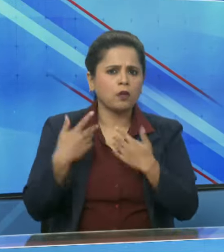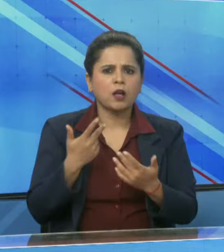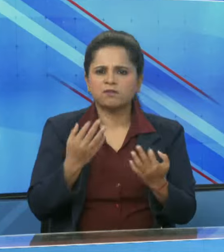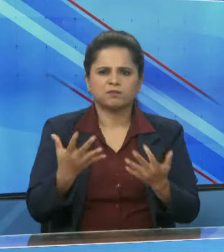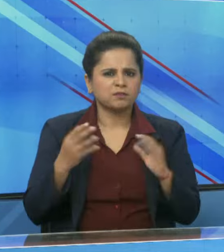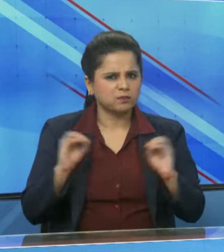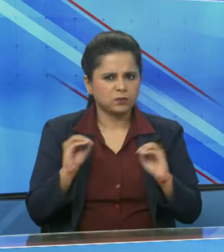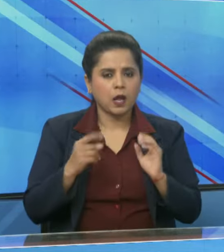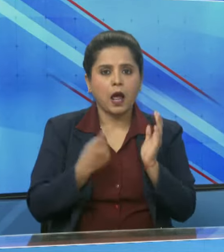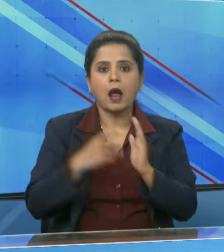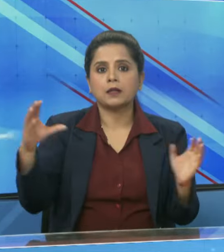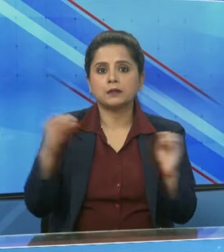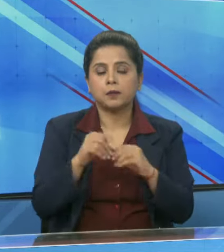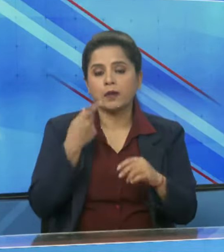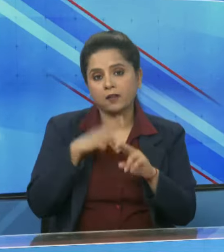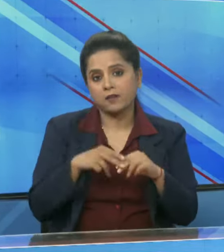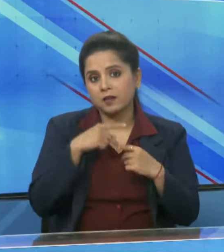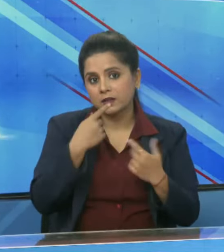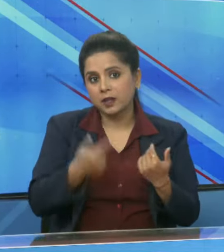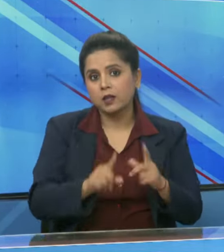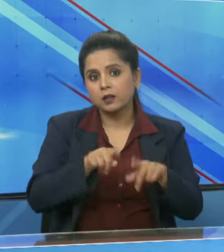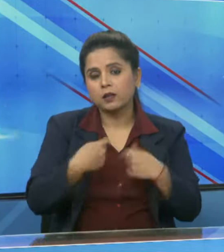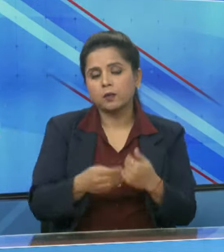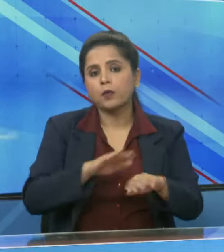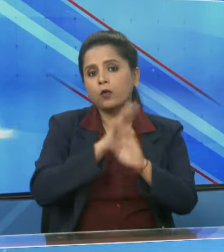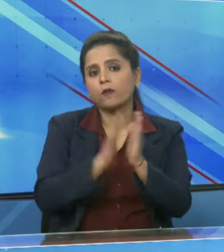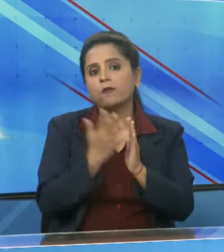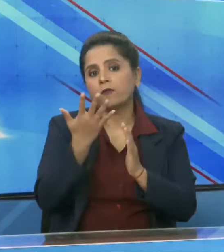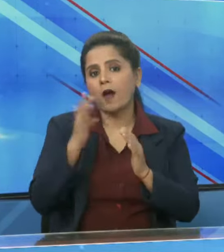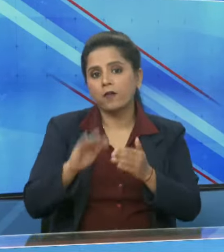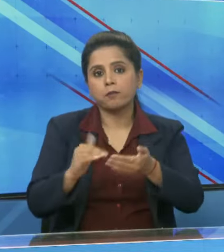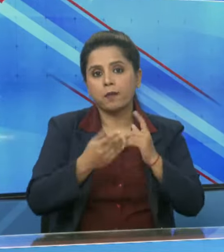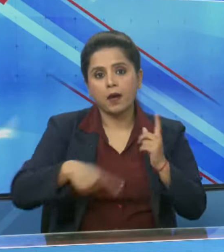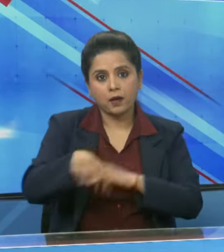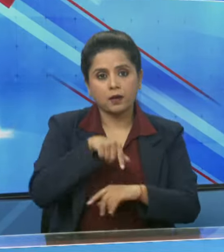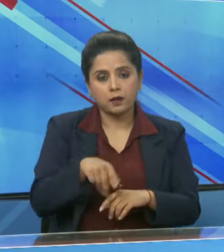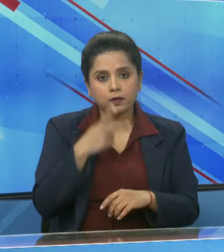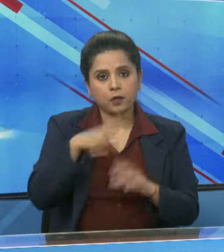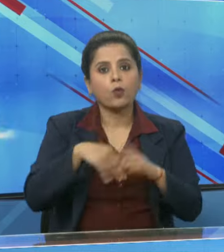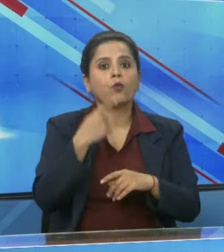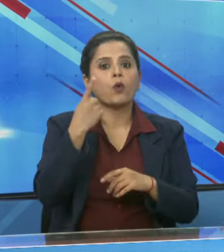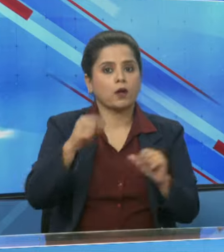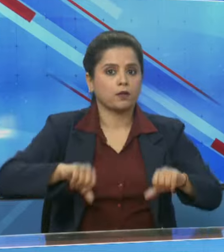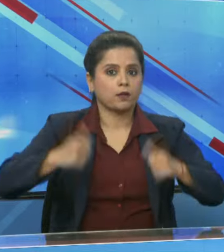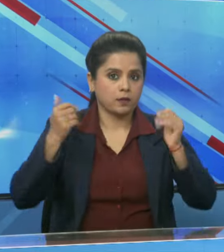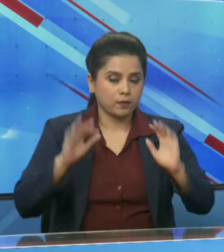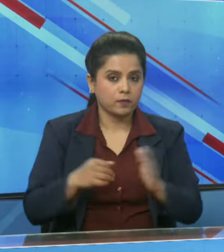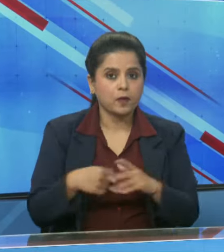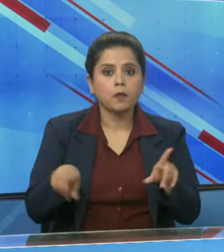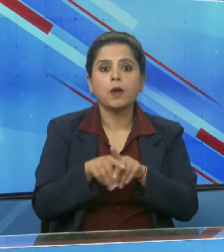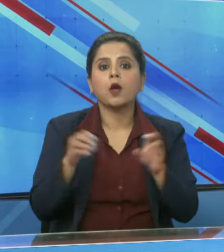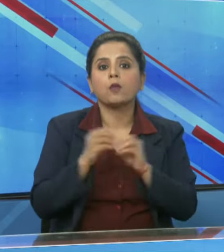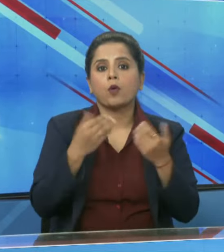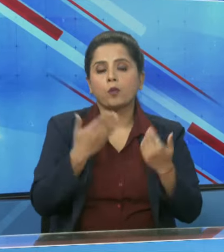है। RCB की बात करें तो इस टीम ने अब तक 5 मैच खेले हैं, जिनमें से उसे 1 में जीत मिली है। वहीं मुंबई